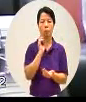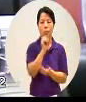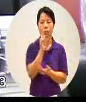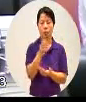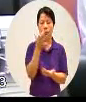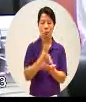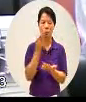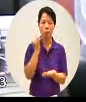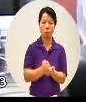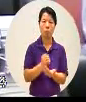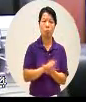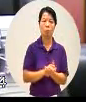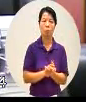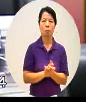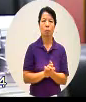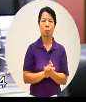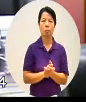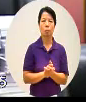讲，一直跟你讲。